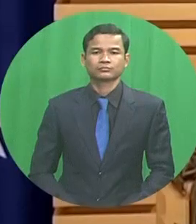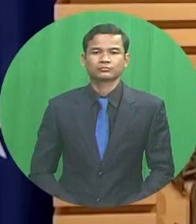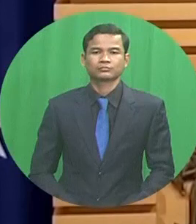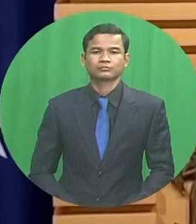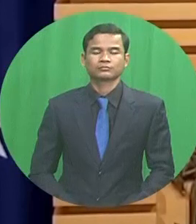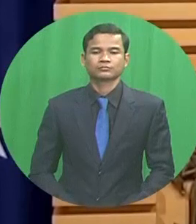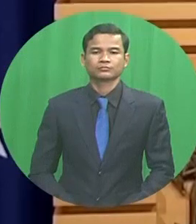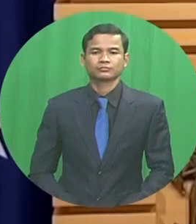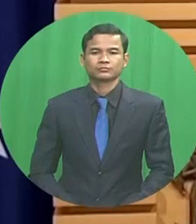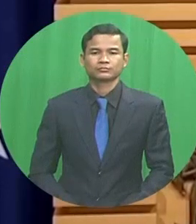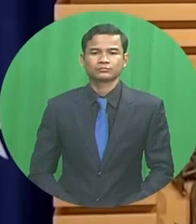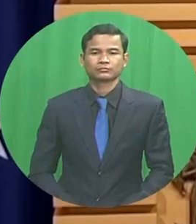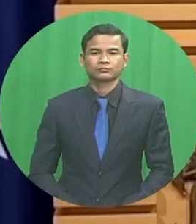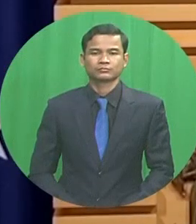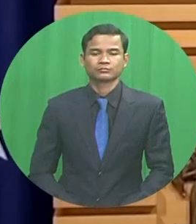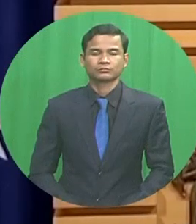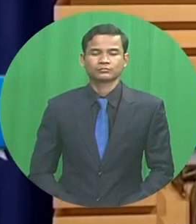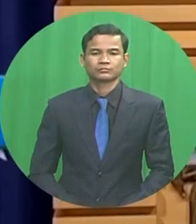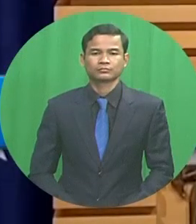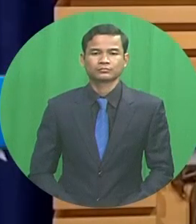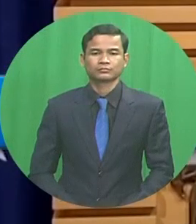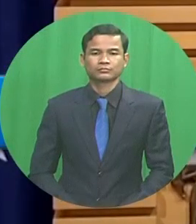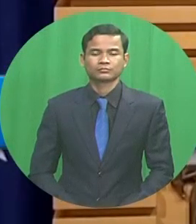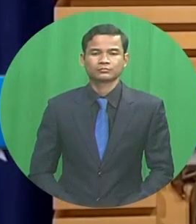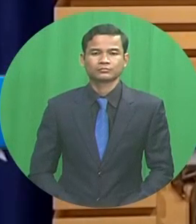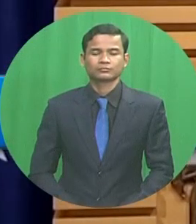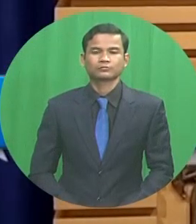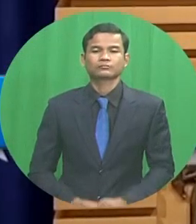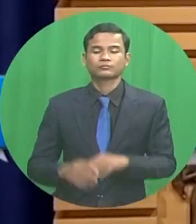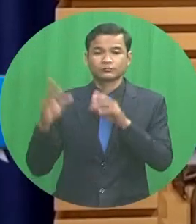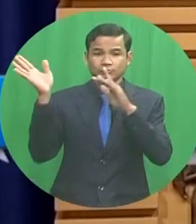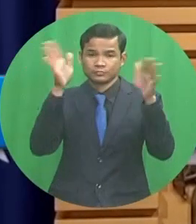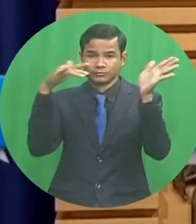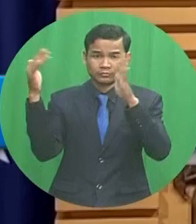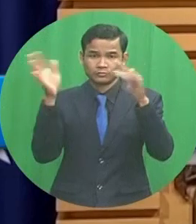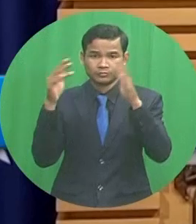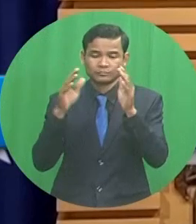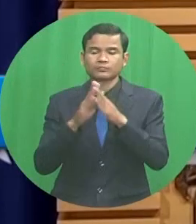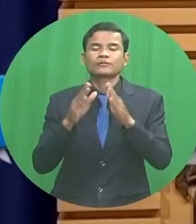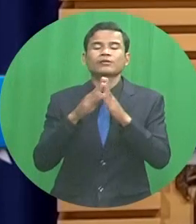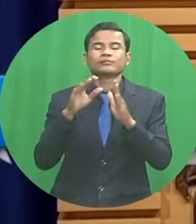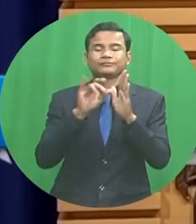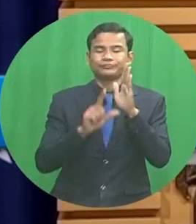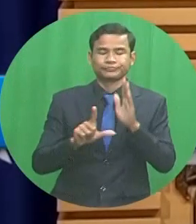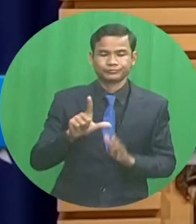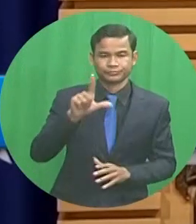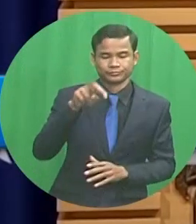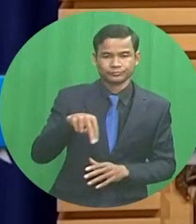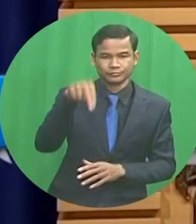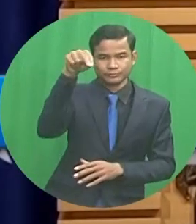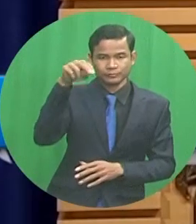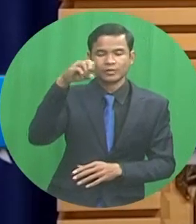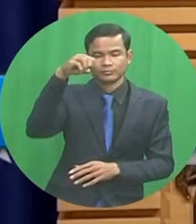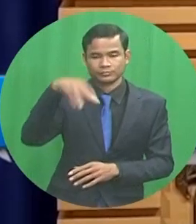់ What is clear is that the devastation is widespread ព្យុះស៊ីក្លូន Gabriel បានវាយប្រហារភាគខាងជើងរបស់ប្រទេសកាលពីថ្ងៃច័